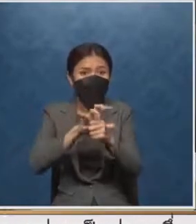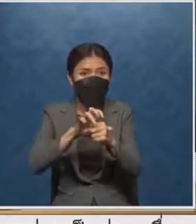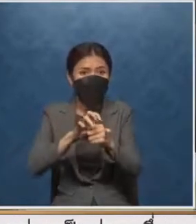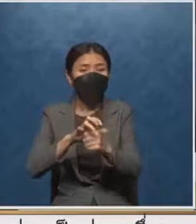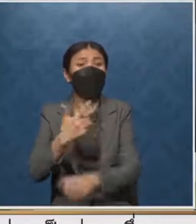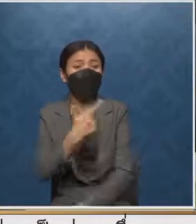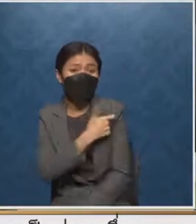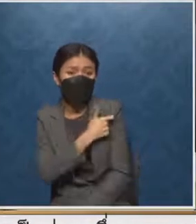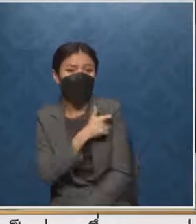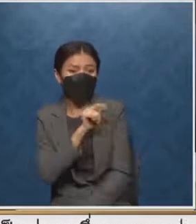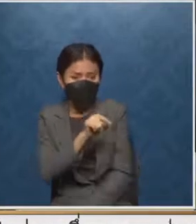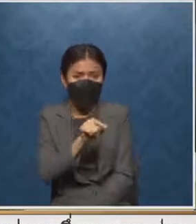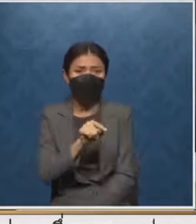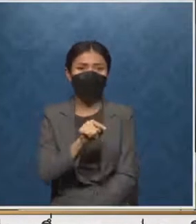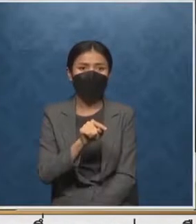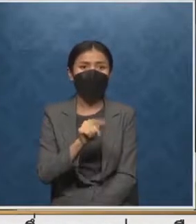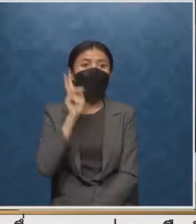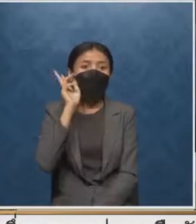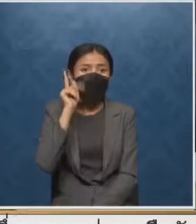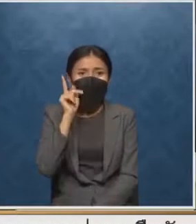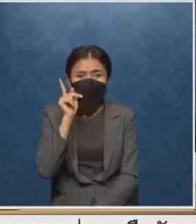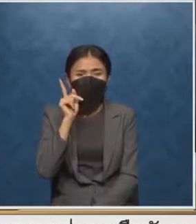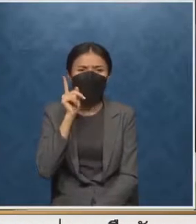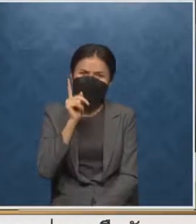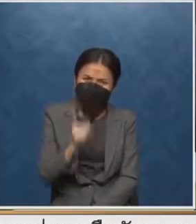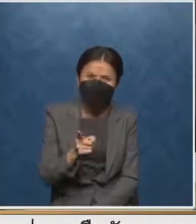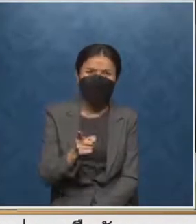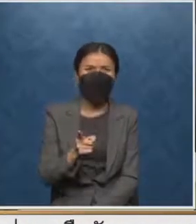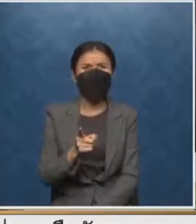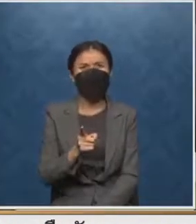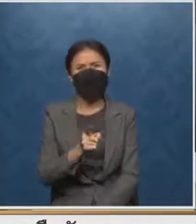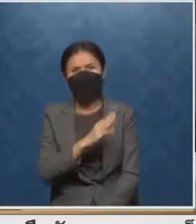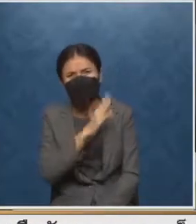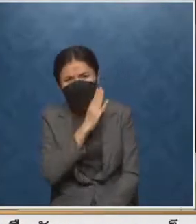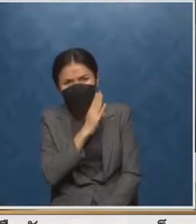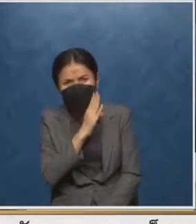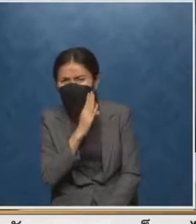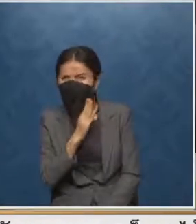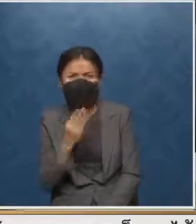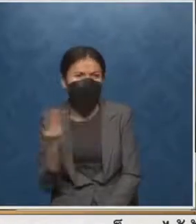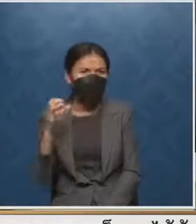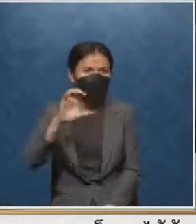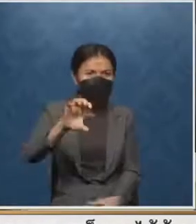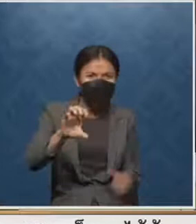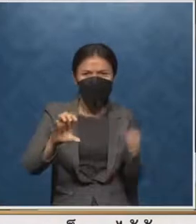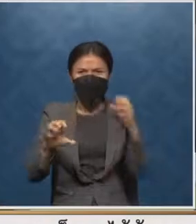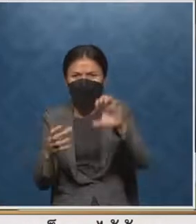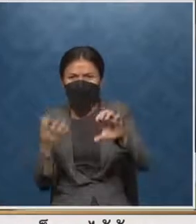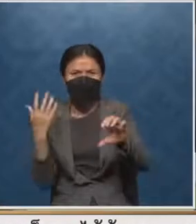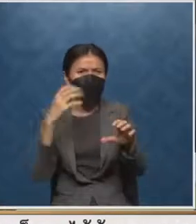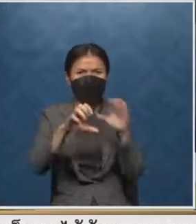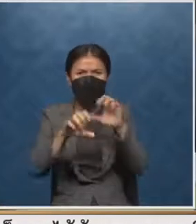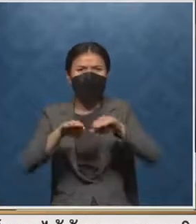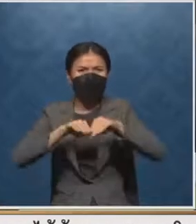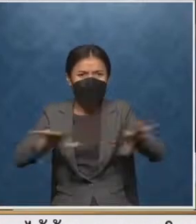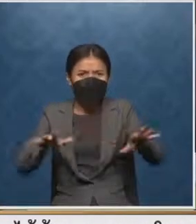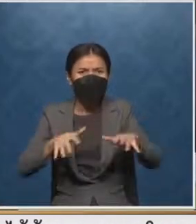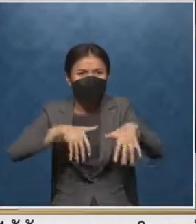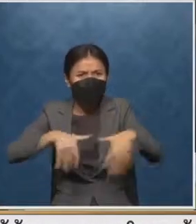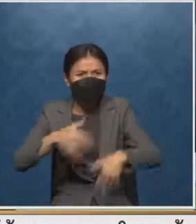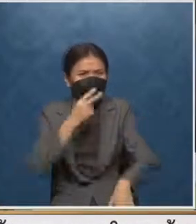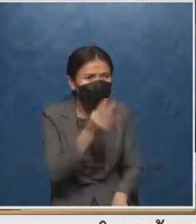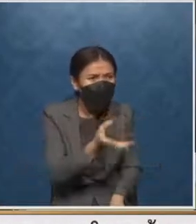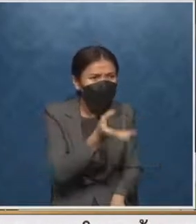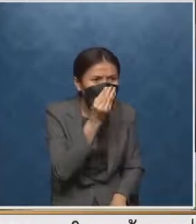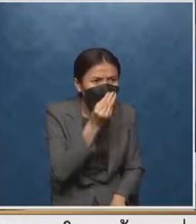ะครับจะเห็นว่าข่าวปลอมปนกันมากประชาชนสับสนอย่างแรงบทบาทของกองทุนพัฒนา